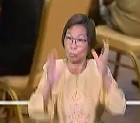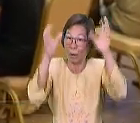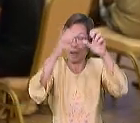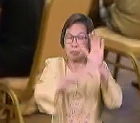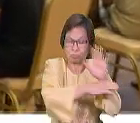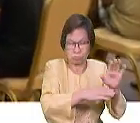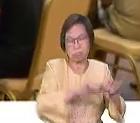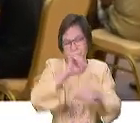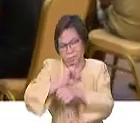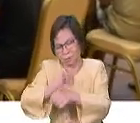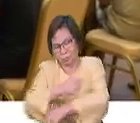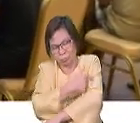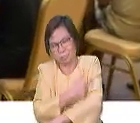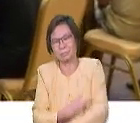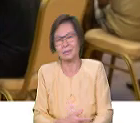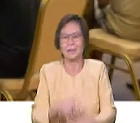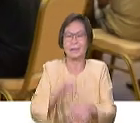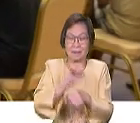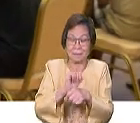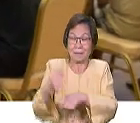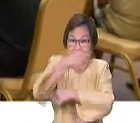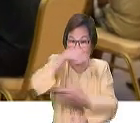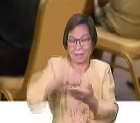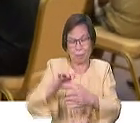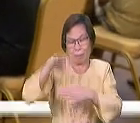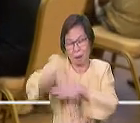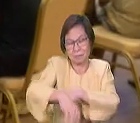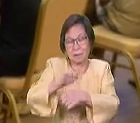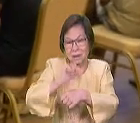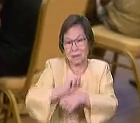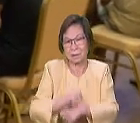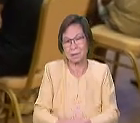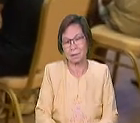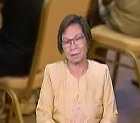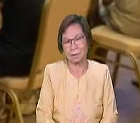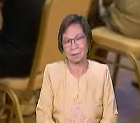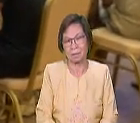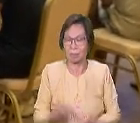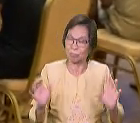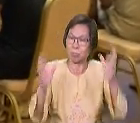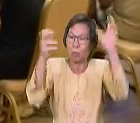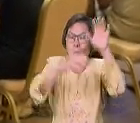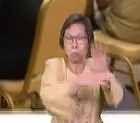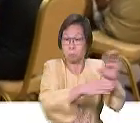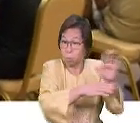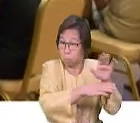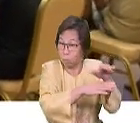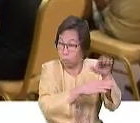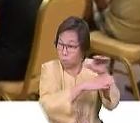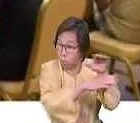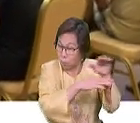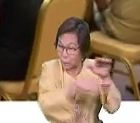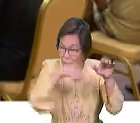sebab memang kena kerja. So saya terpaksa kembangkan hari raya Aidiladha hari ini.